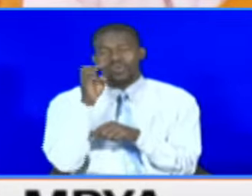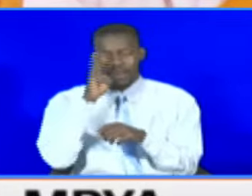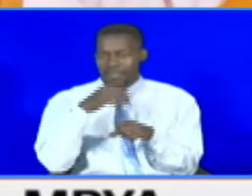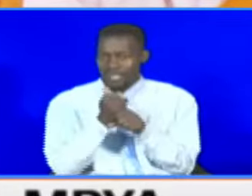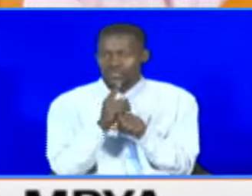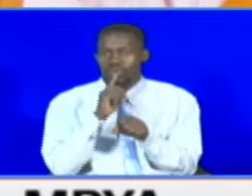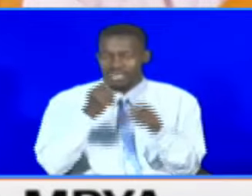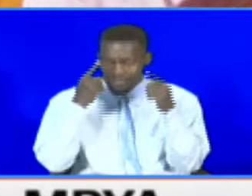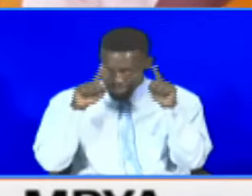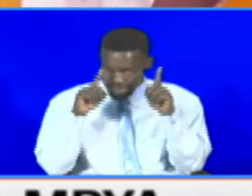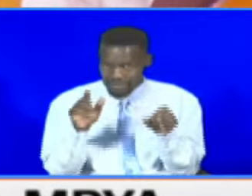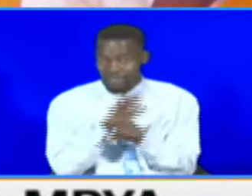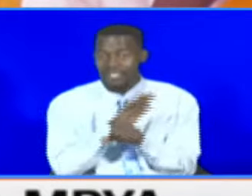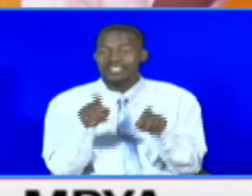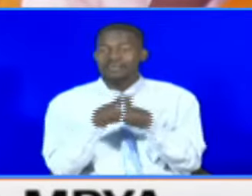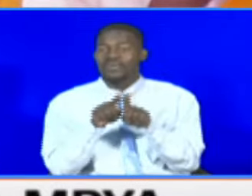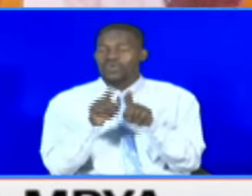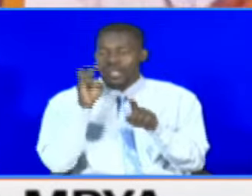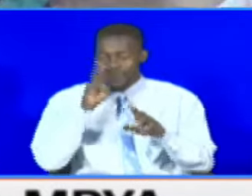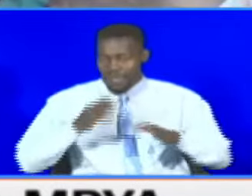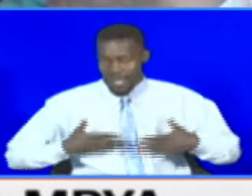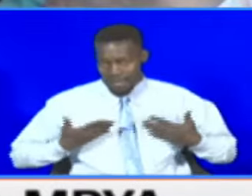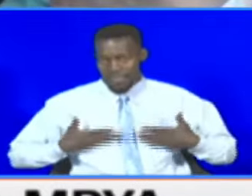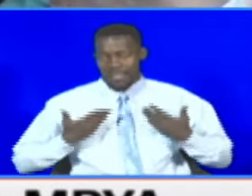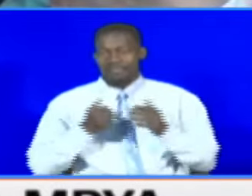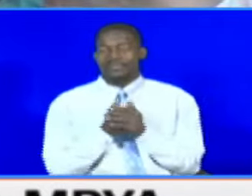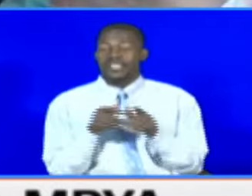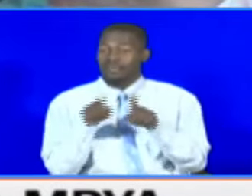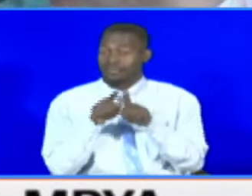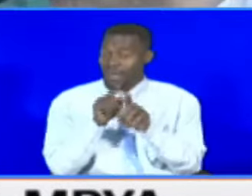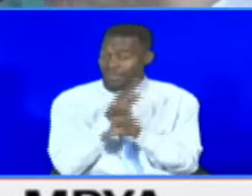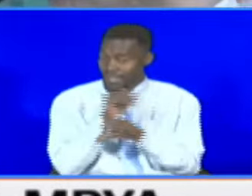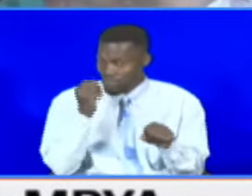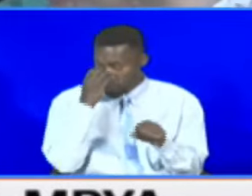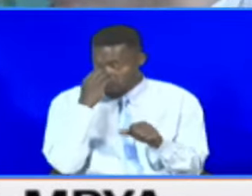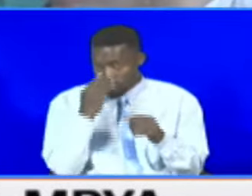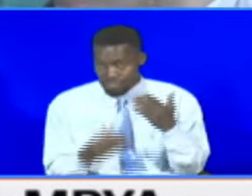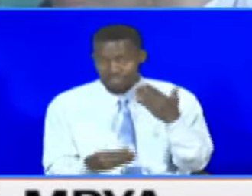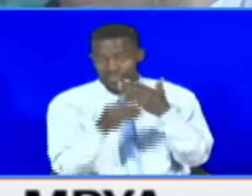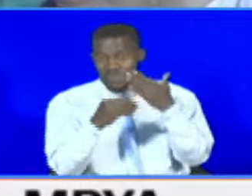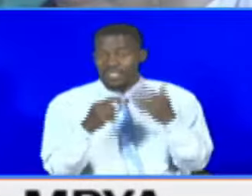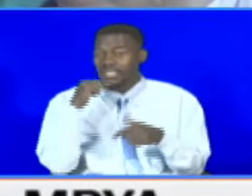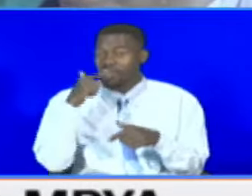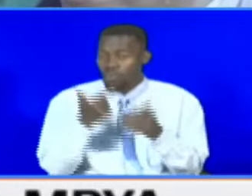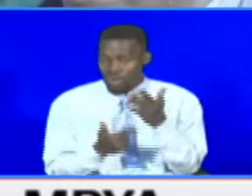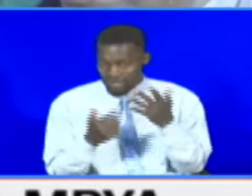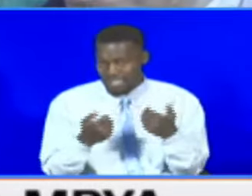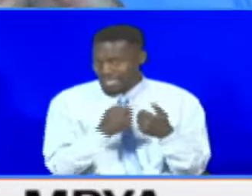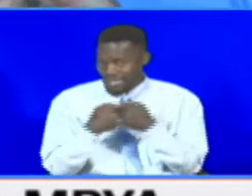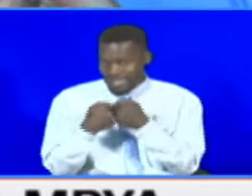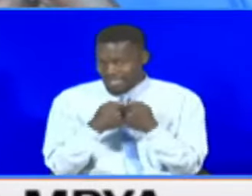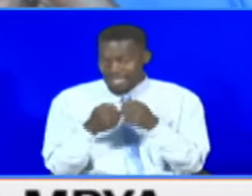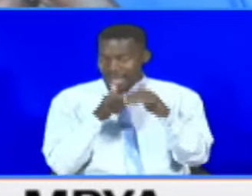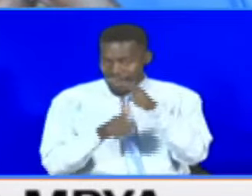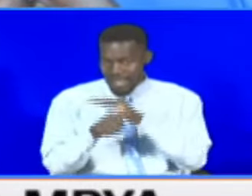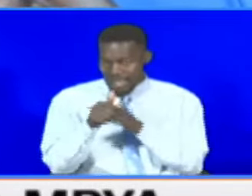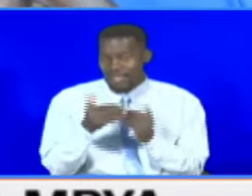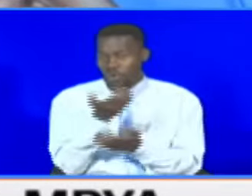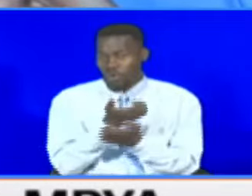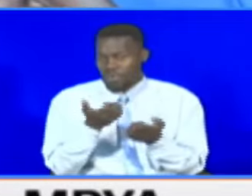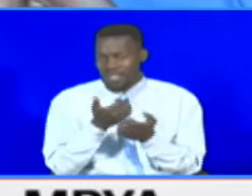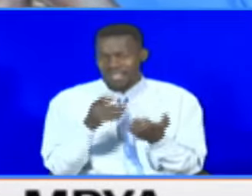tutaizalisha. Na Kenya itakuja kufurahi. Aliongezea kusema kuwa changamoto kuu katika uchumi wa Kenya ni deni kubwa